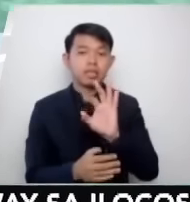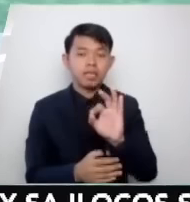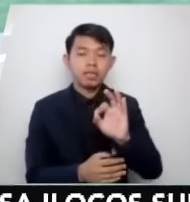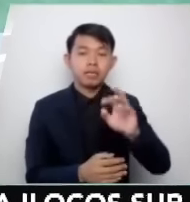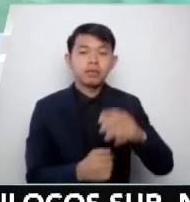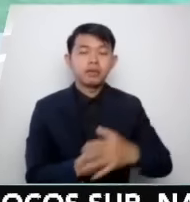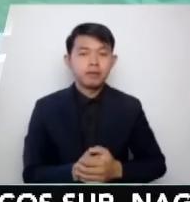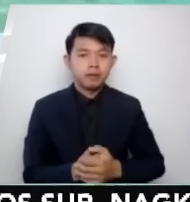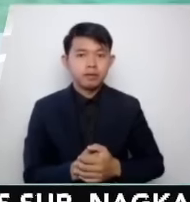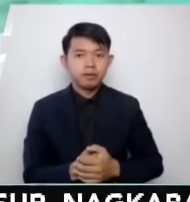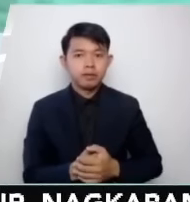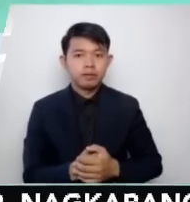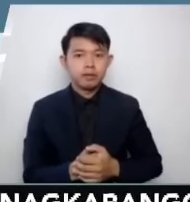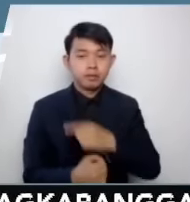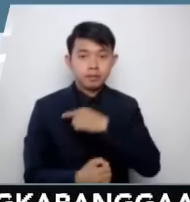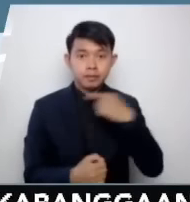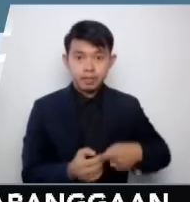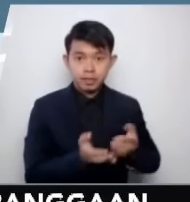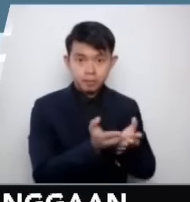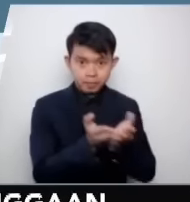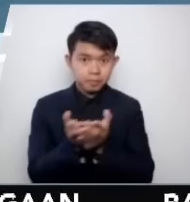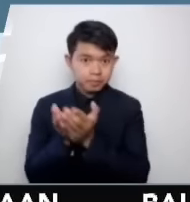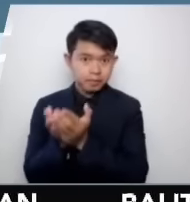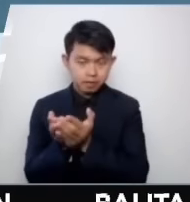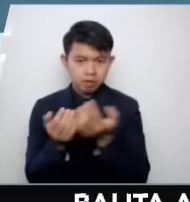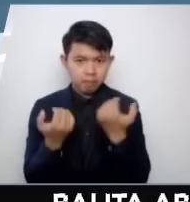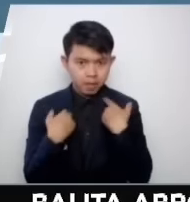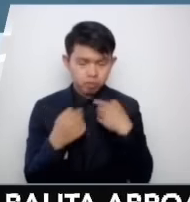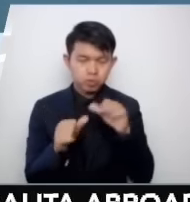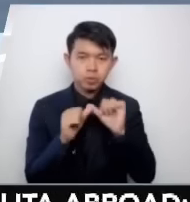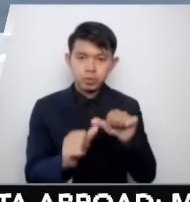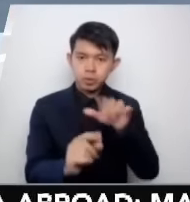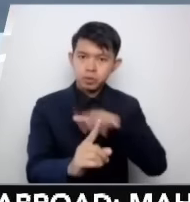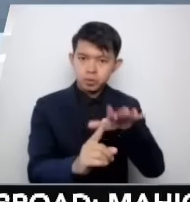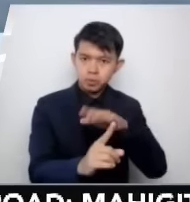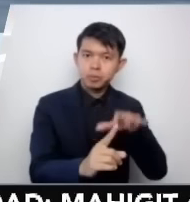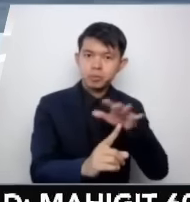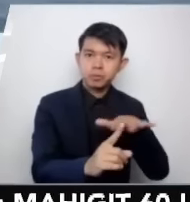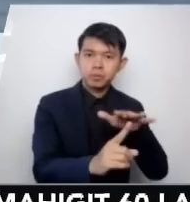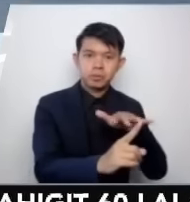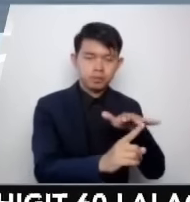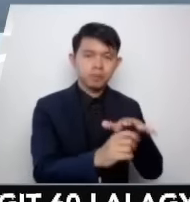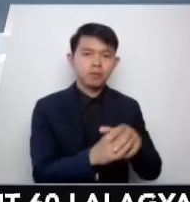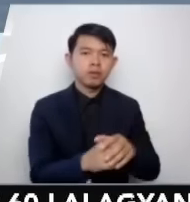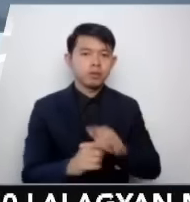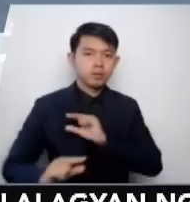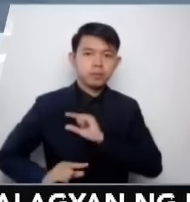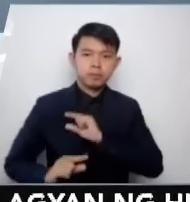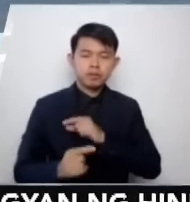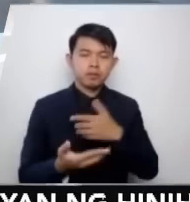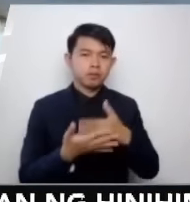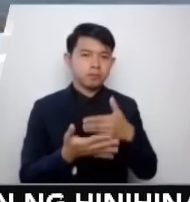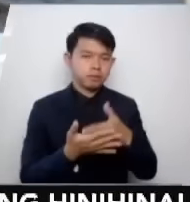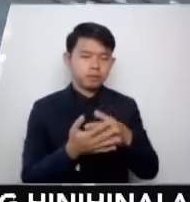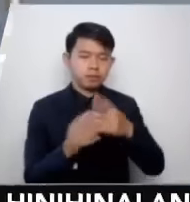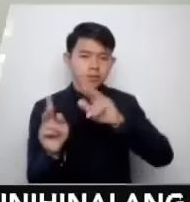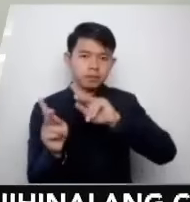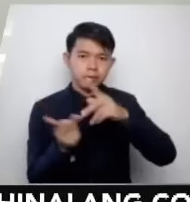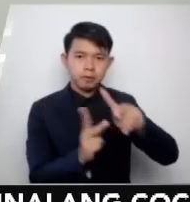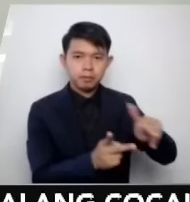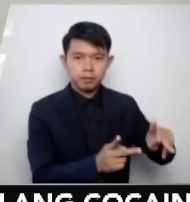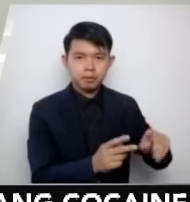militia vessels ng China na nagbabantay pa rin sa Eskoda na 75 nautical miles lang ang layo mula Palawan. Chino Gaston